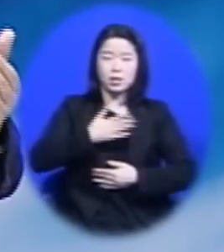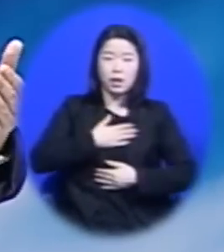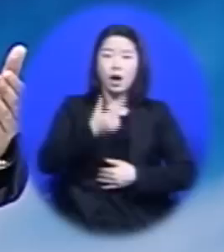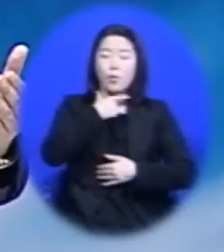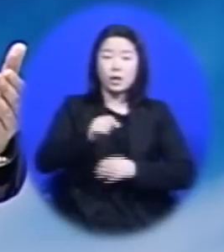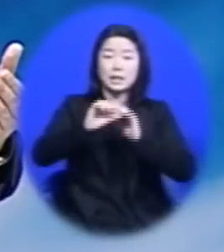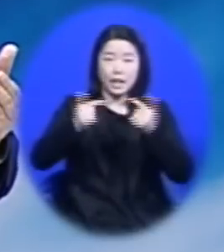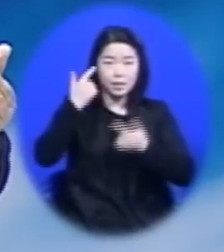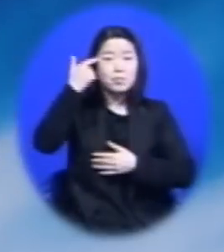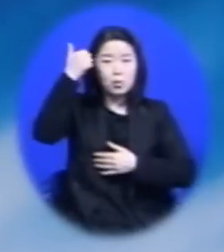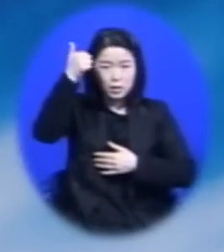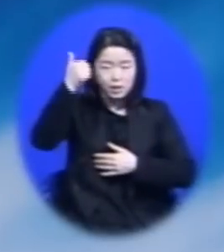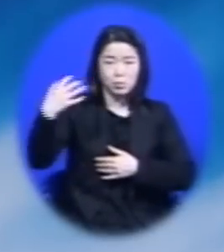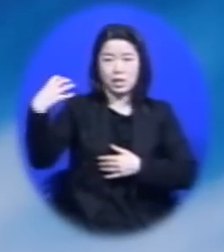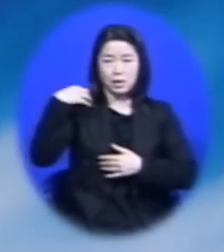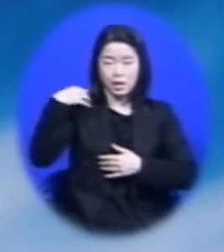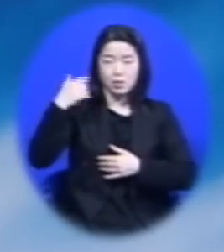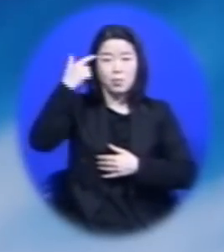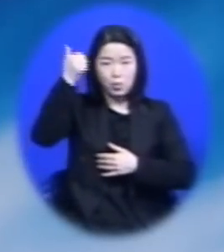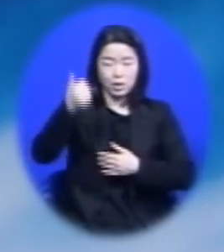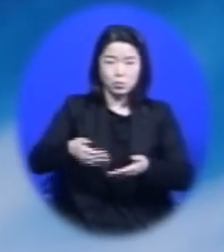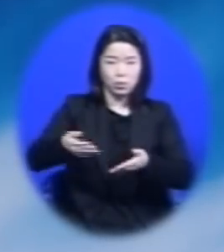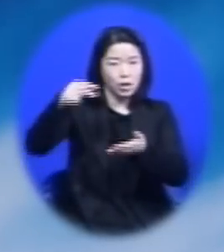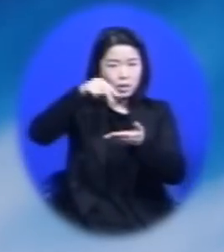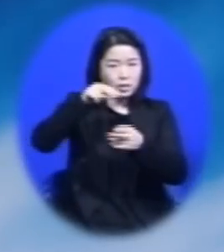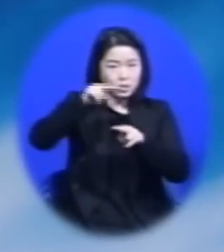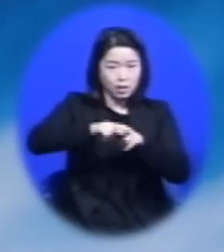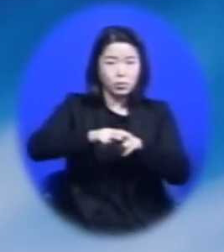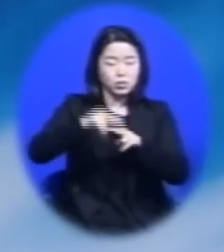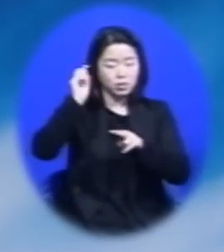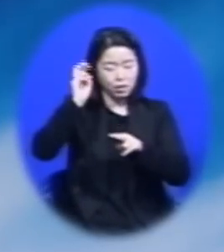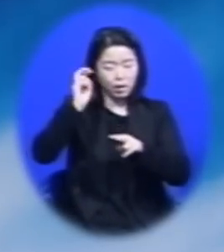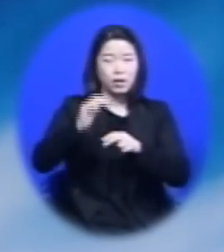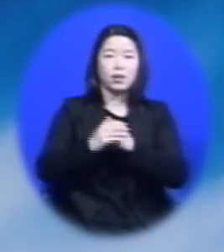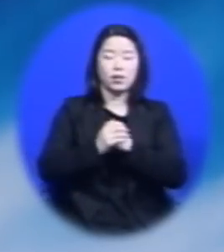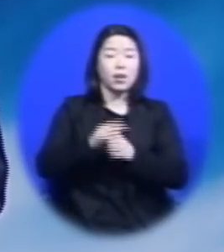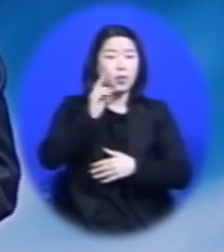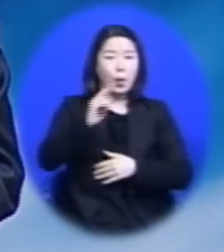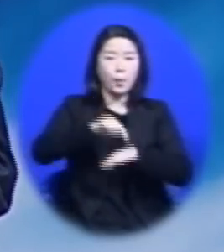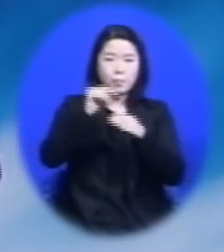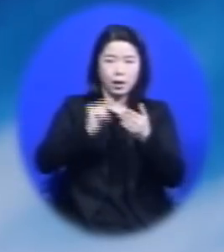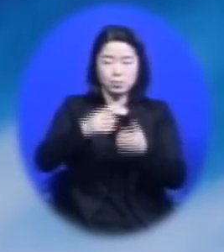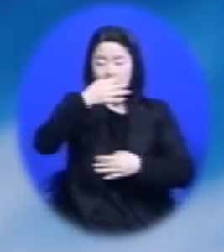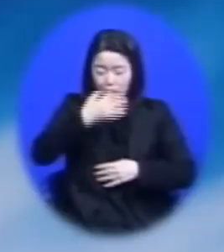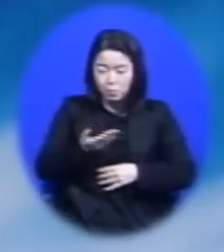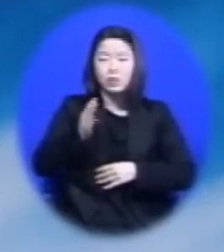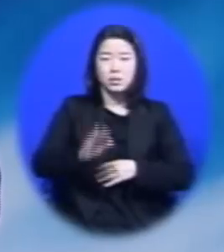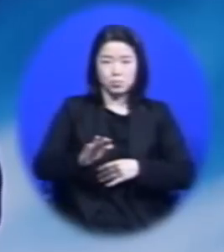않는 목사님을 담임 목사님으로 세우시려는가 너무너무 마음이